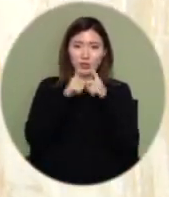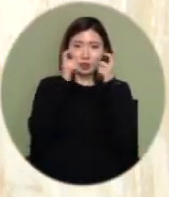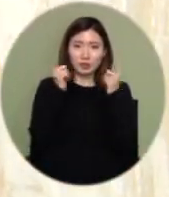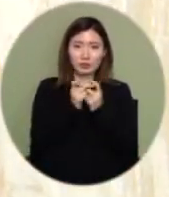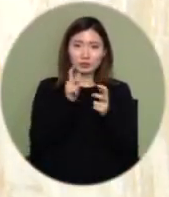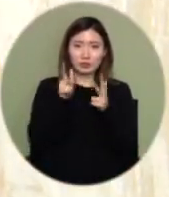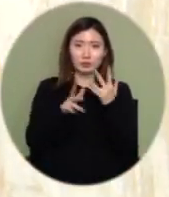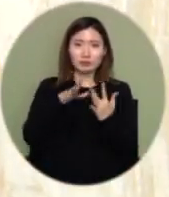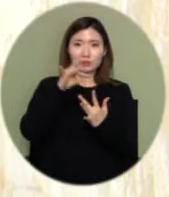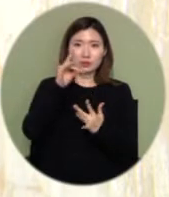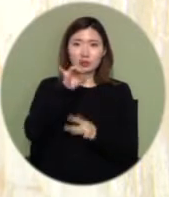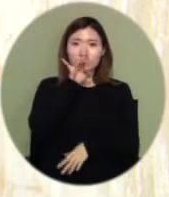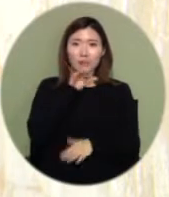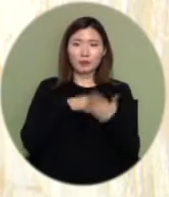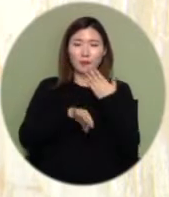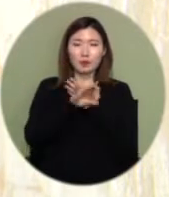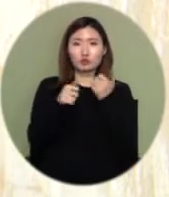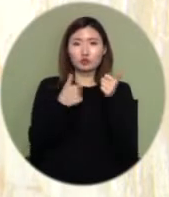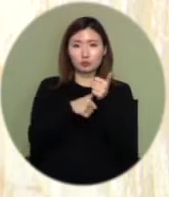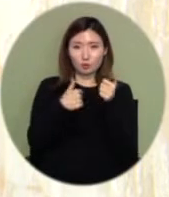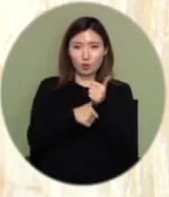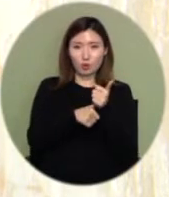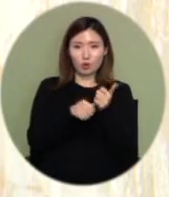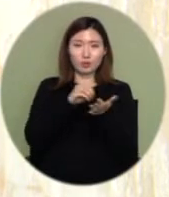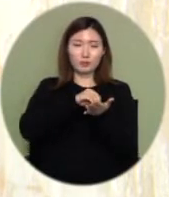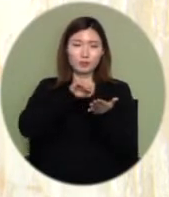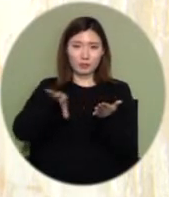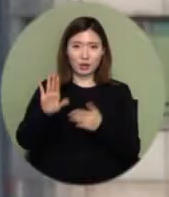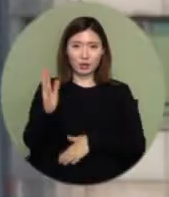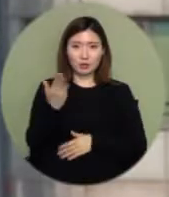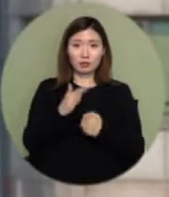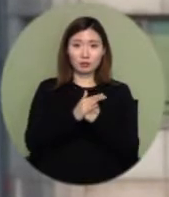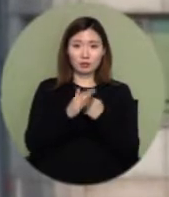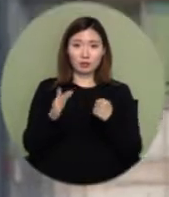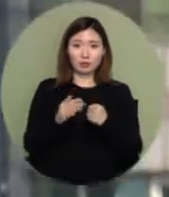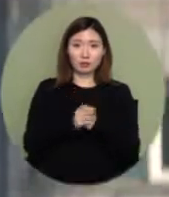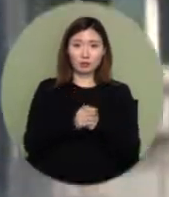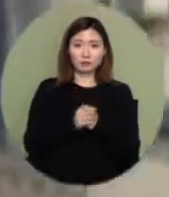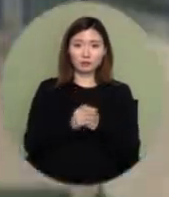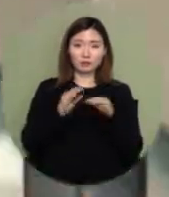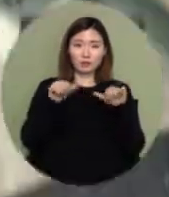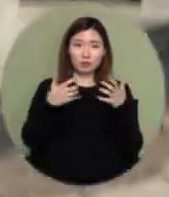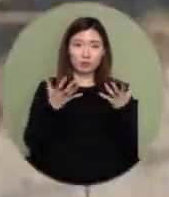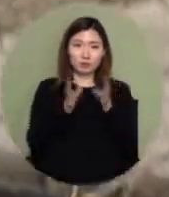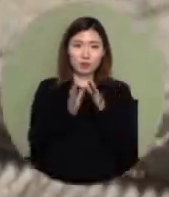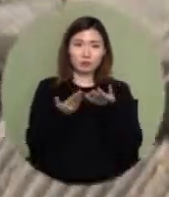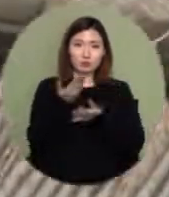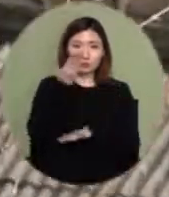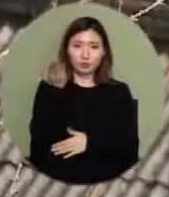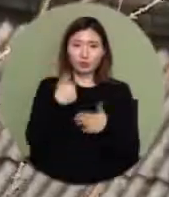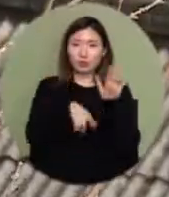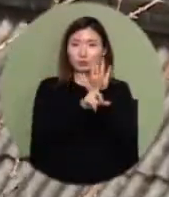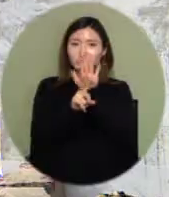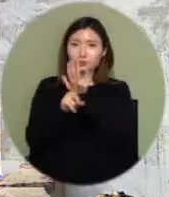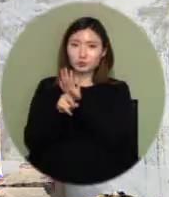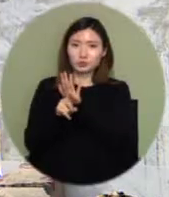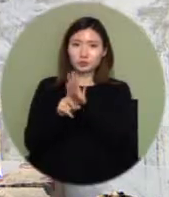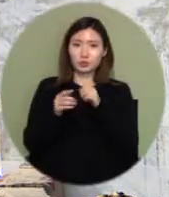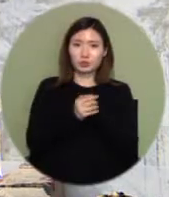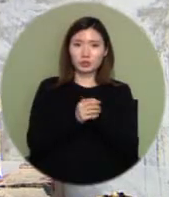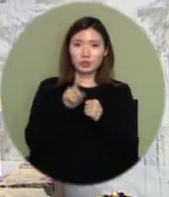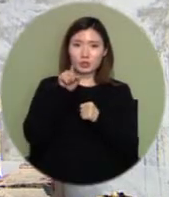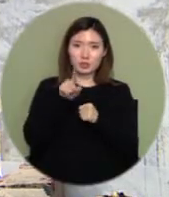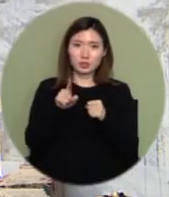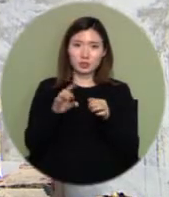선정 하지 못한다면 후 보지에서 제외되기 때문입니다 국토부는 하반기에도 공모를 진행해 뉴스 테이